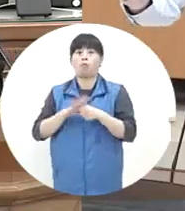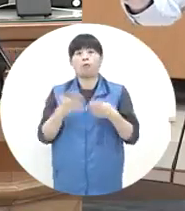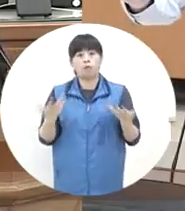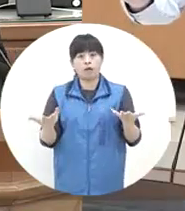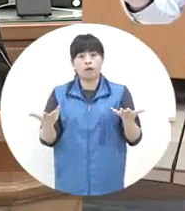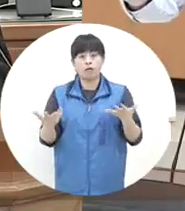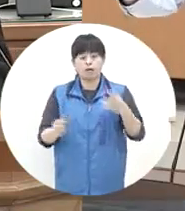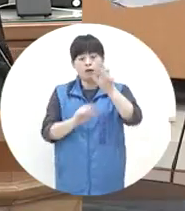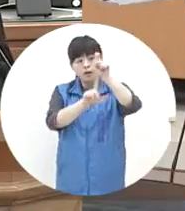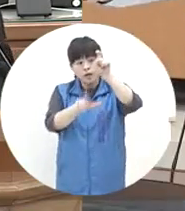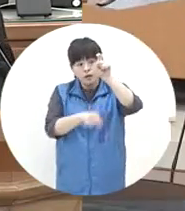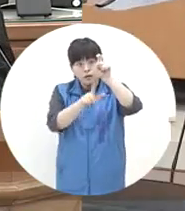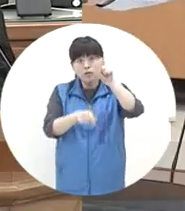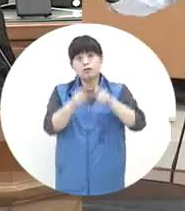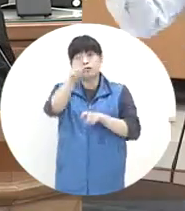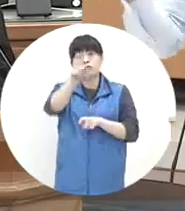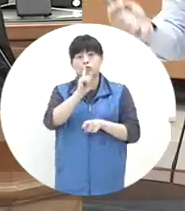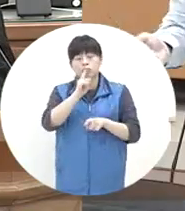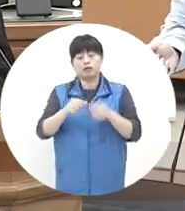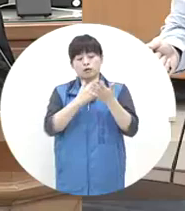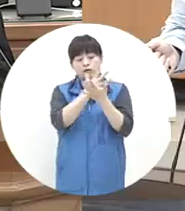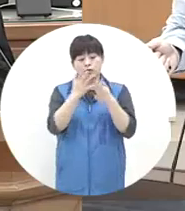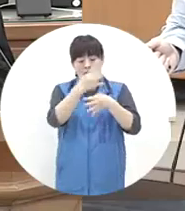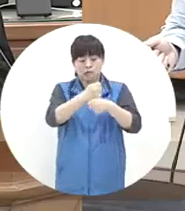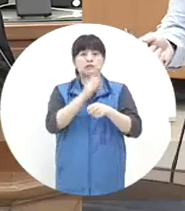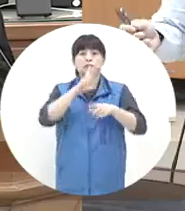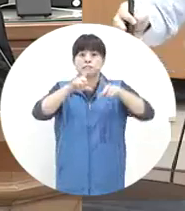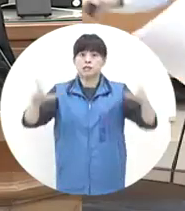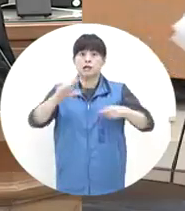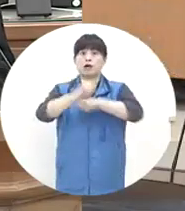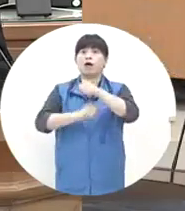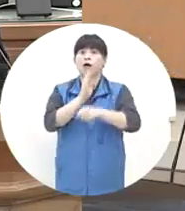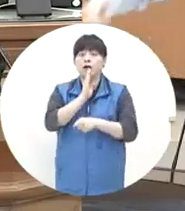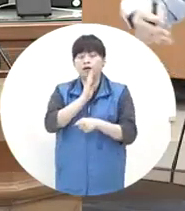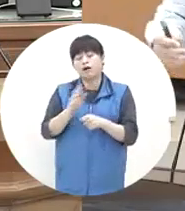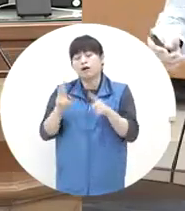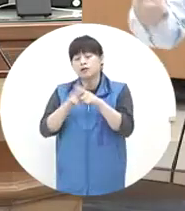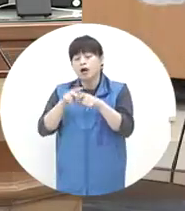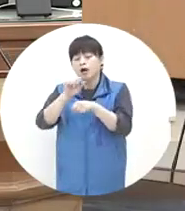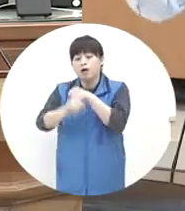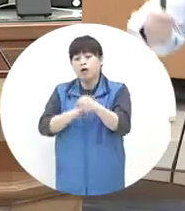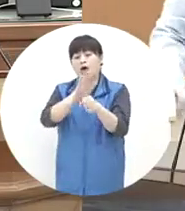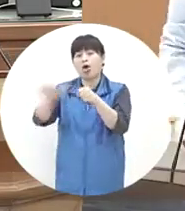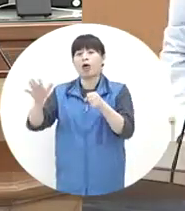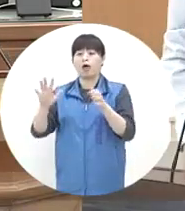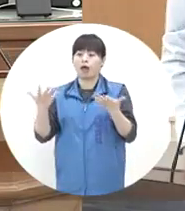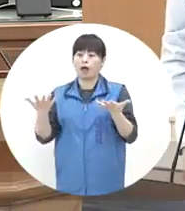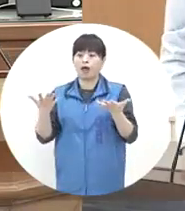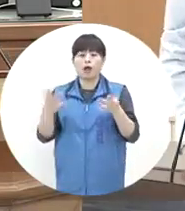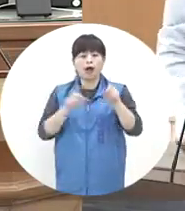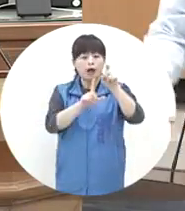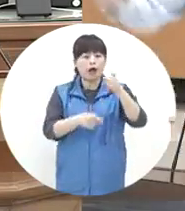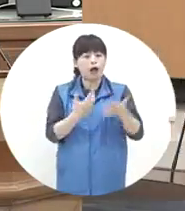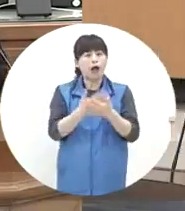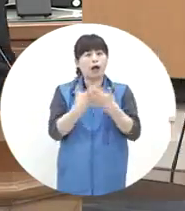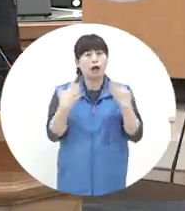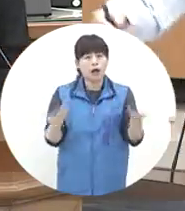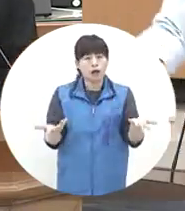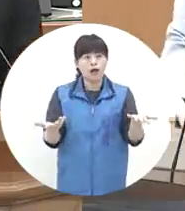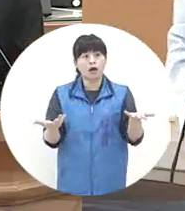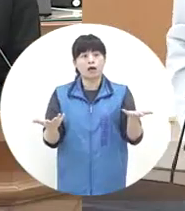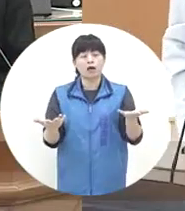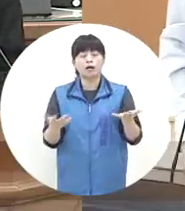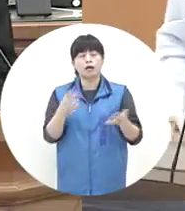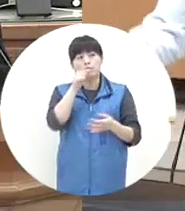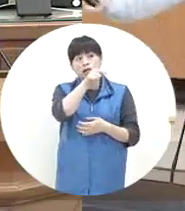十月会有一个你的艺术节，这个是大型活动哦。你小型活动停车场都停满了，十月的时候怎么办呢、啊？哦，那边